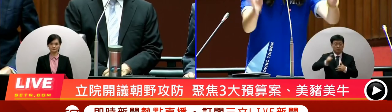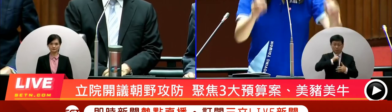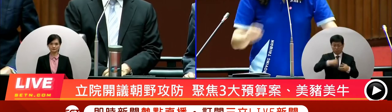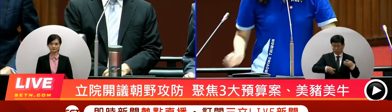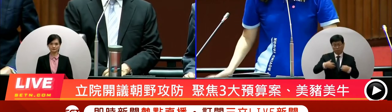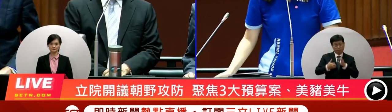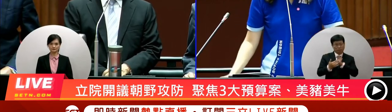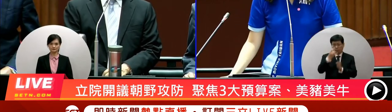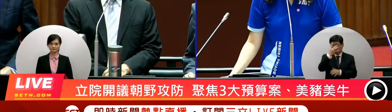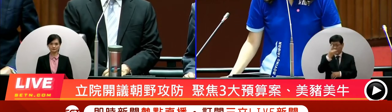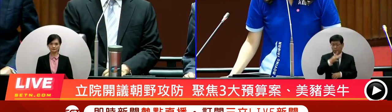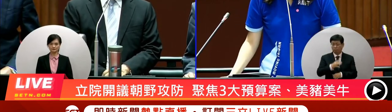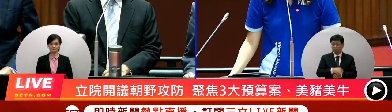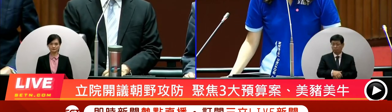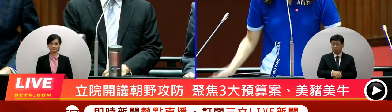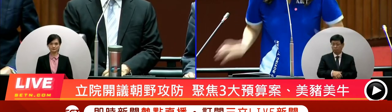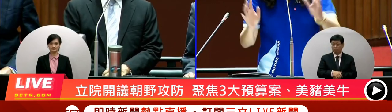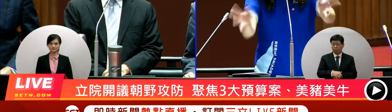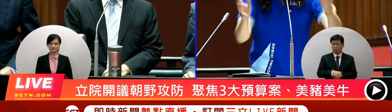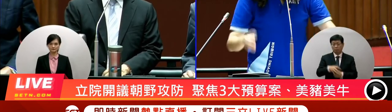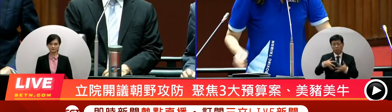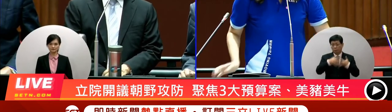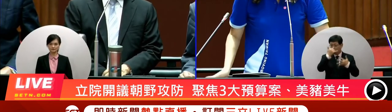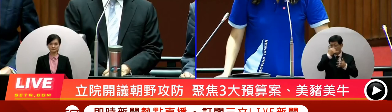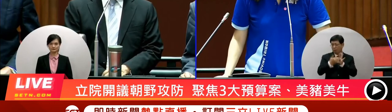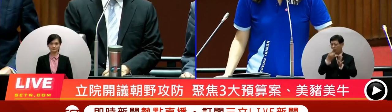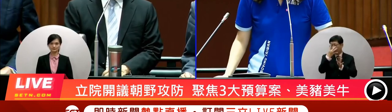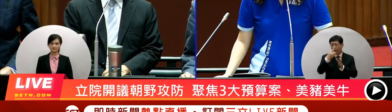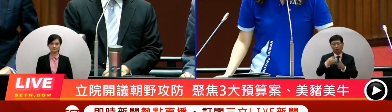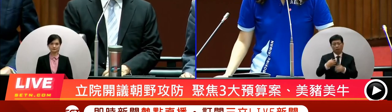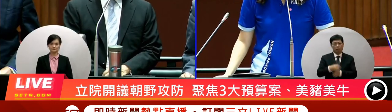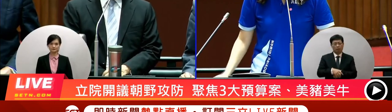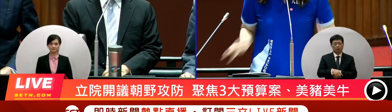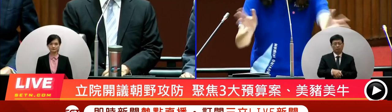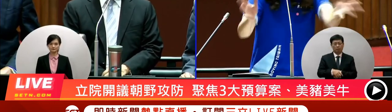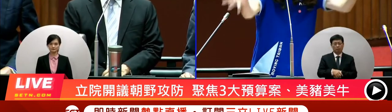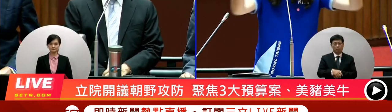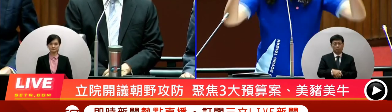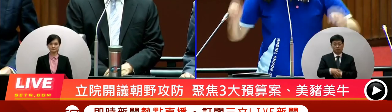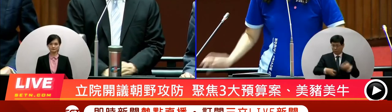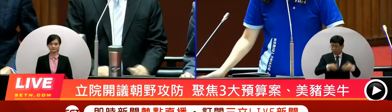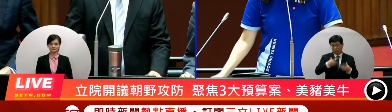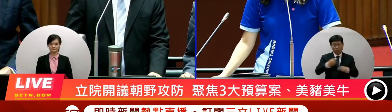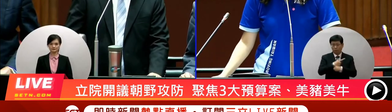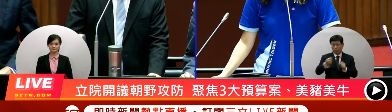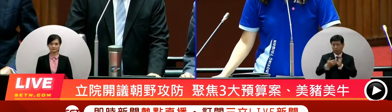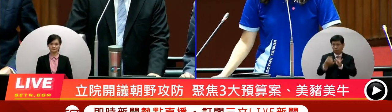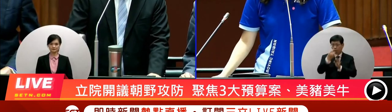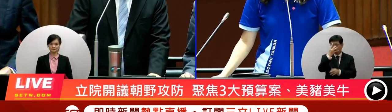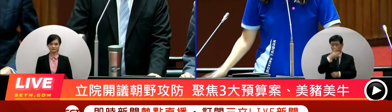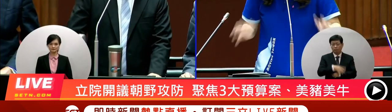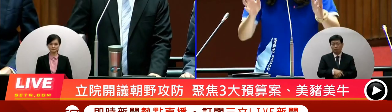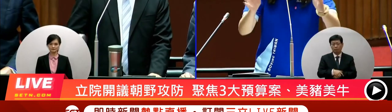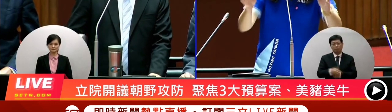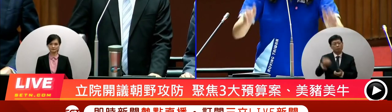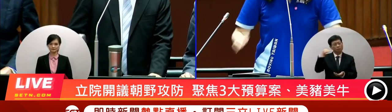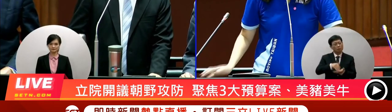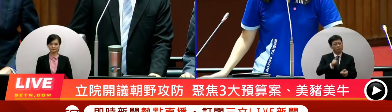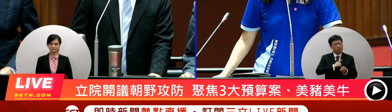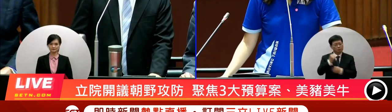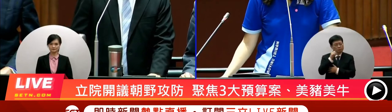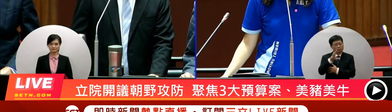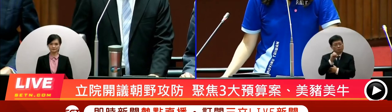都挡不住吗？美猪挡不住也就算了，内脏也挡不住吗？到底有没有